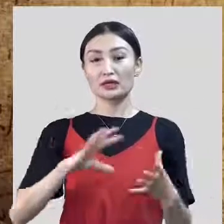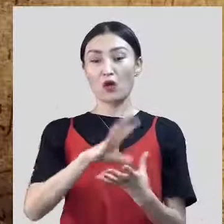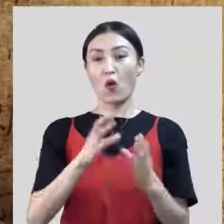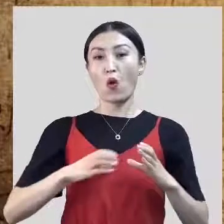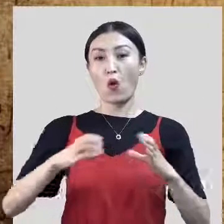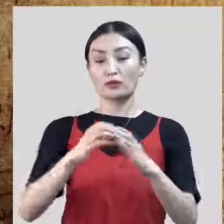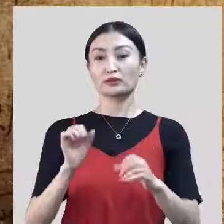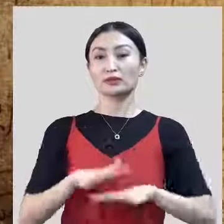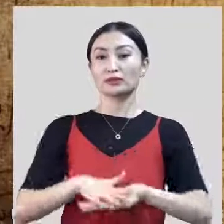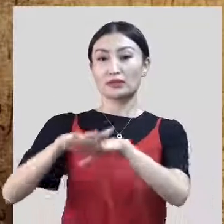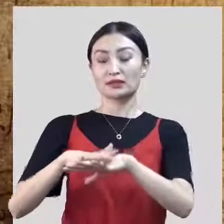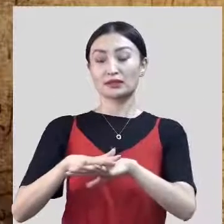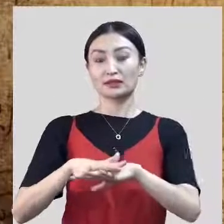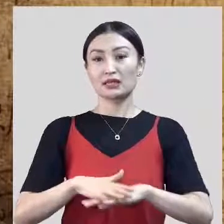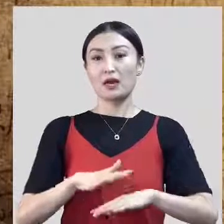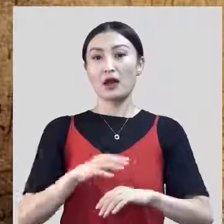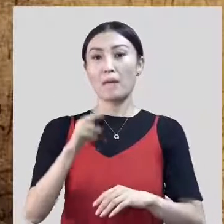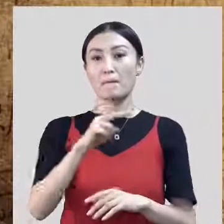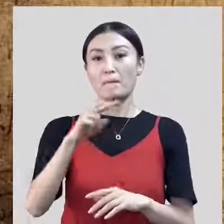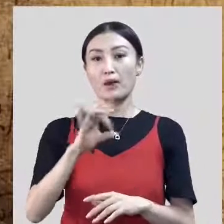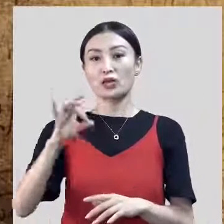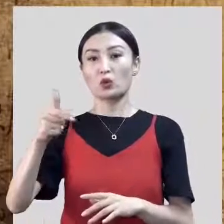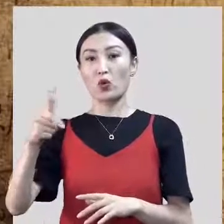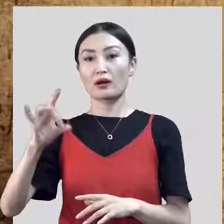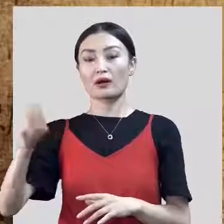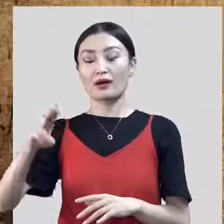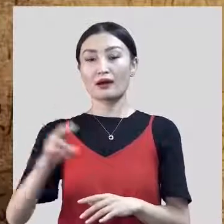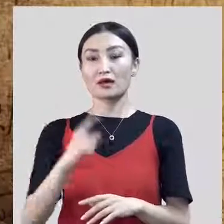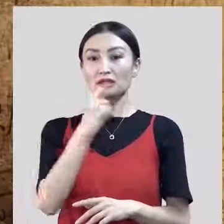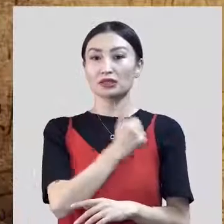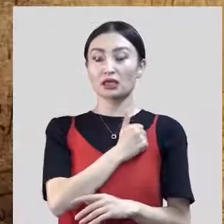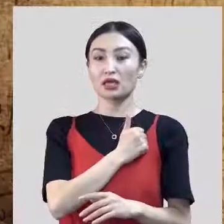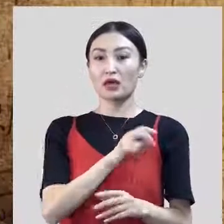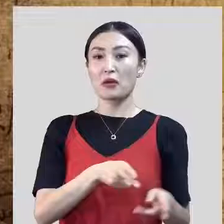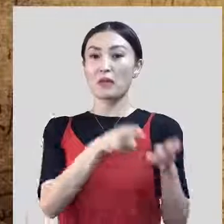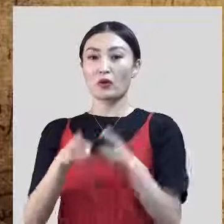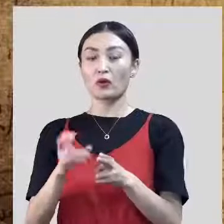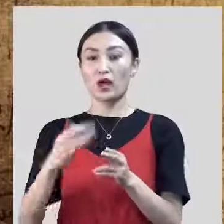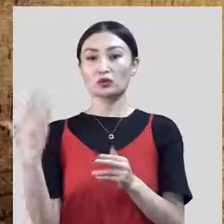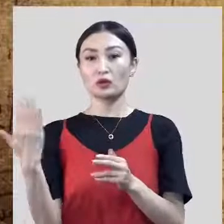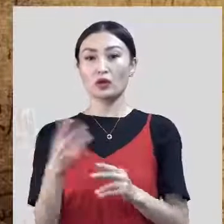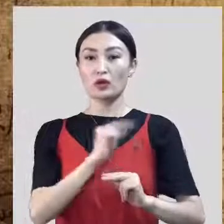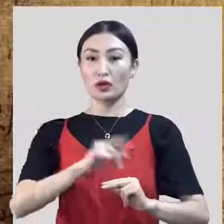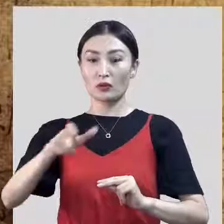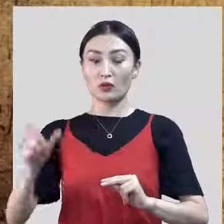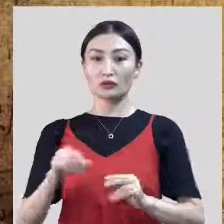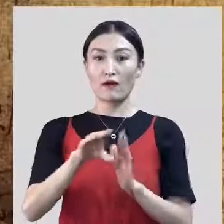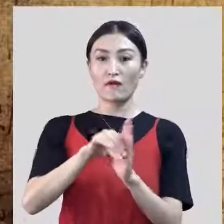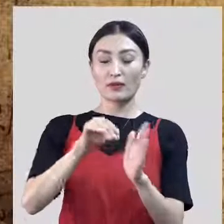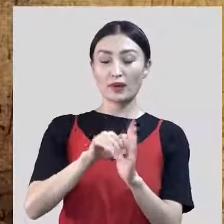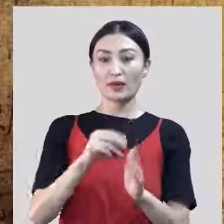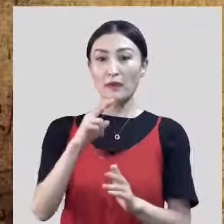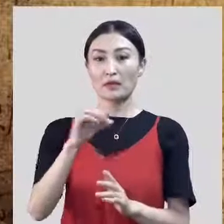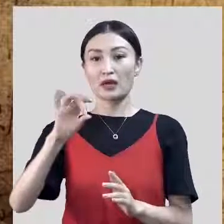стачки стихийное восстание в петрограде солдаты переходят на сторону рабочих выборы петроградский совет